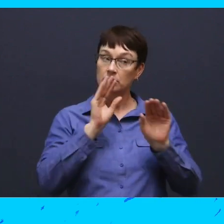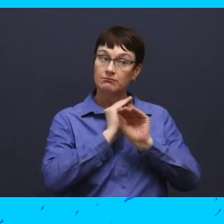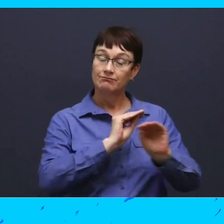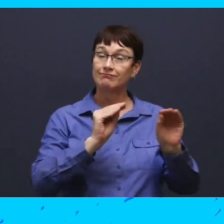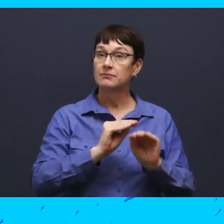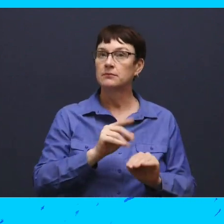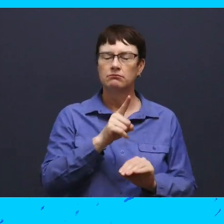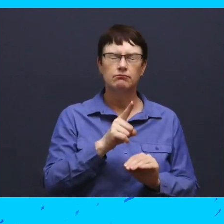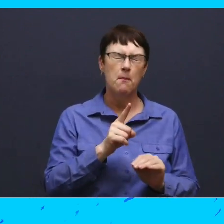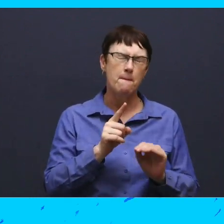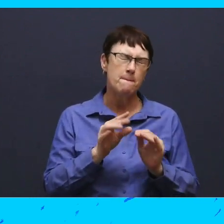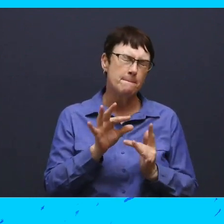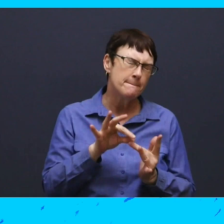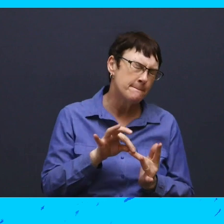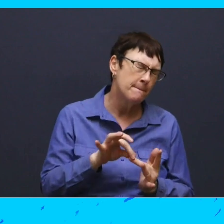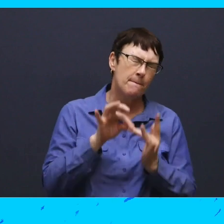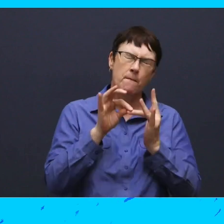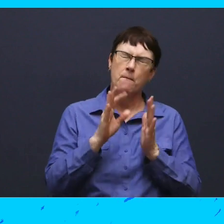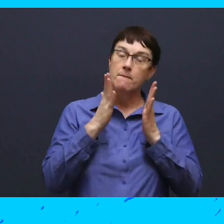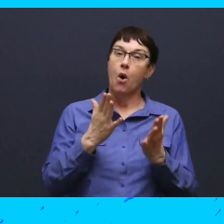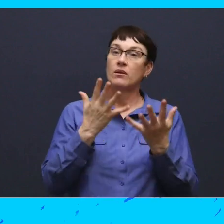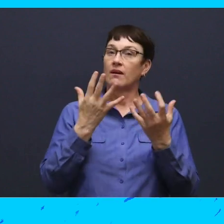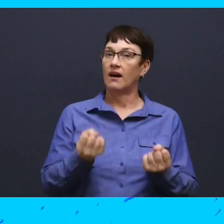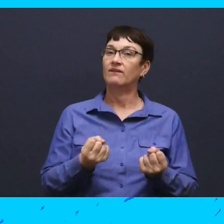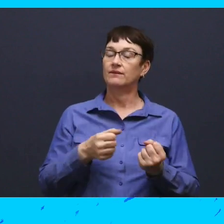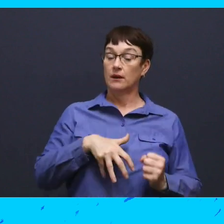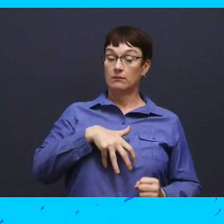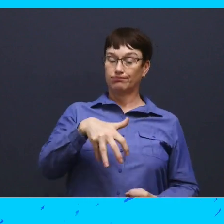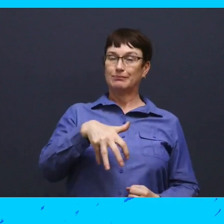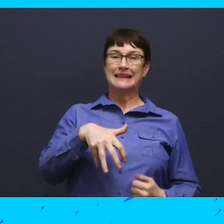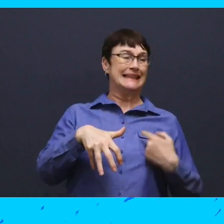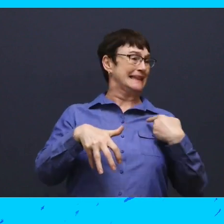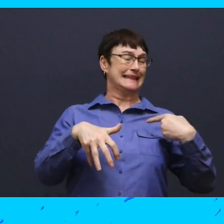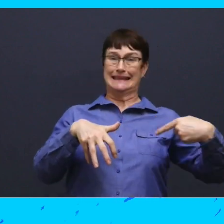les étudiants universitaires pour essayer